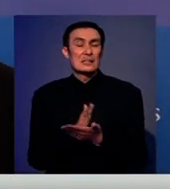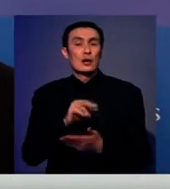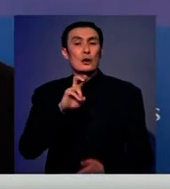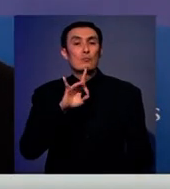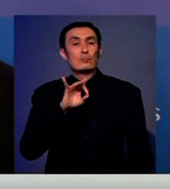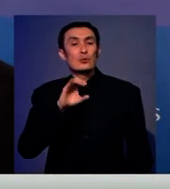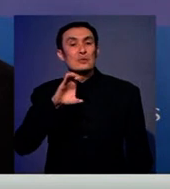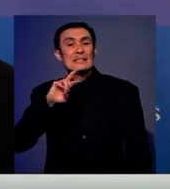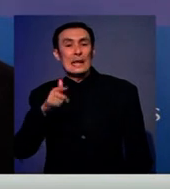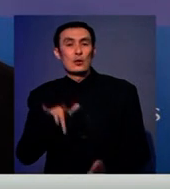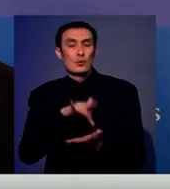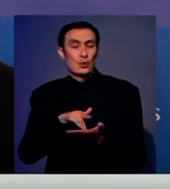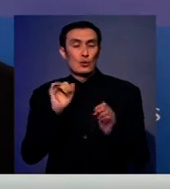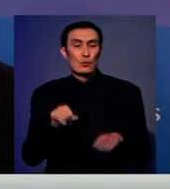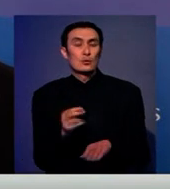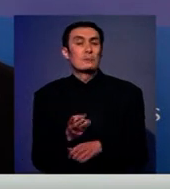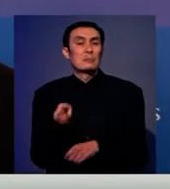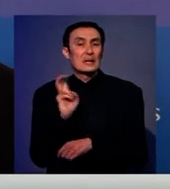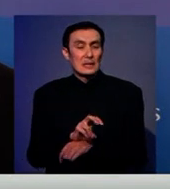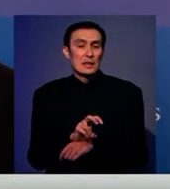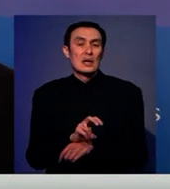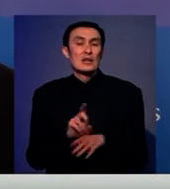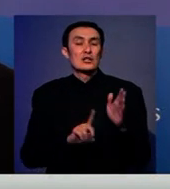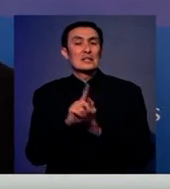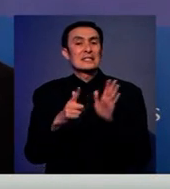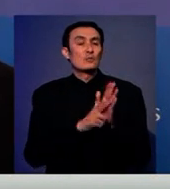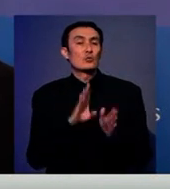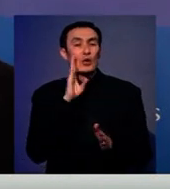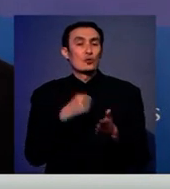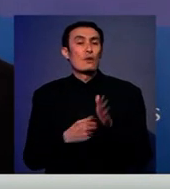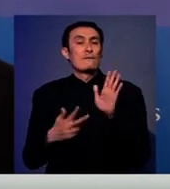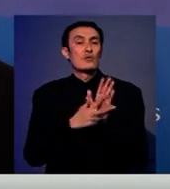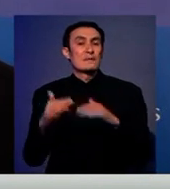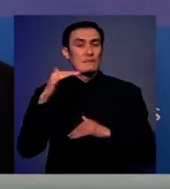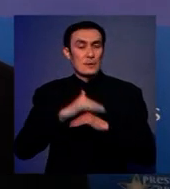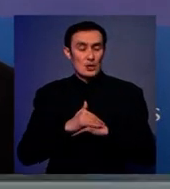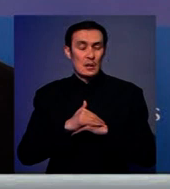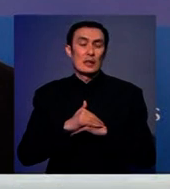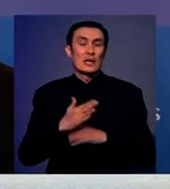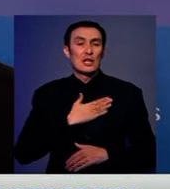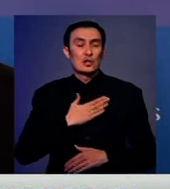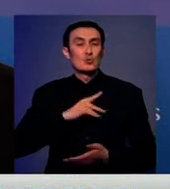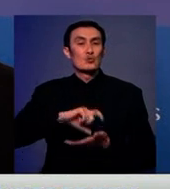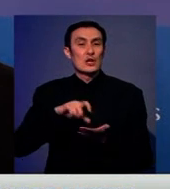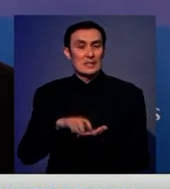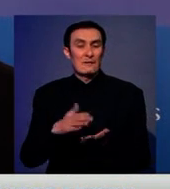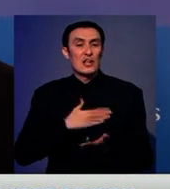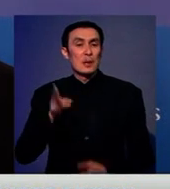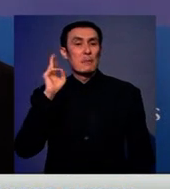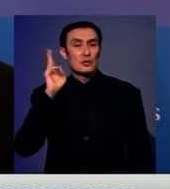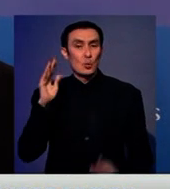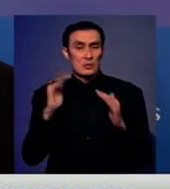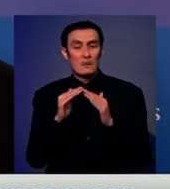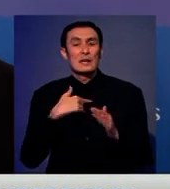и захотят отдать свой голос, могут прийти с 7 часов до 8 часов вечера на наш участок, наше посольство,